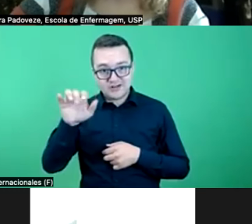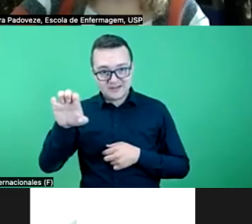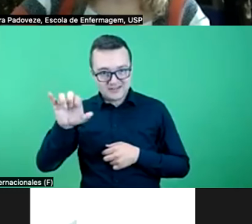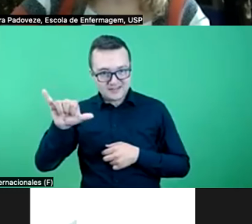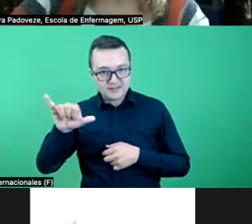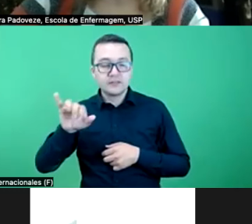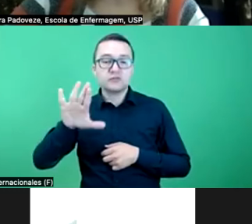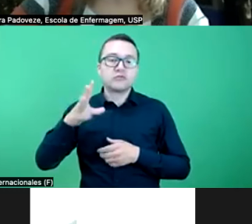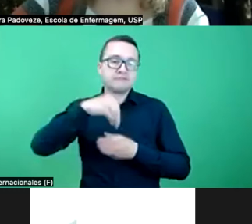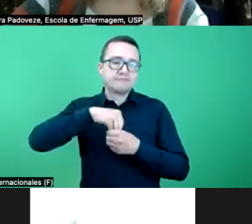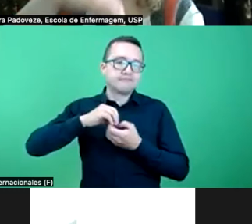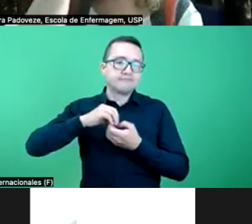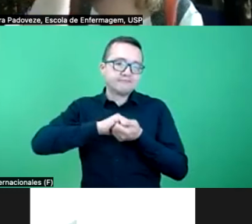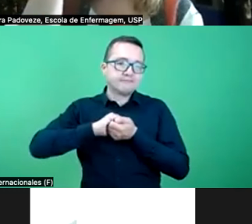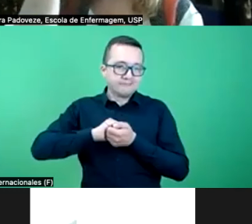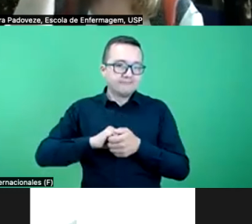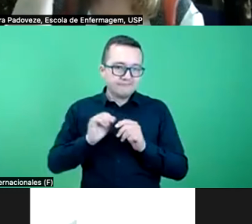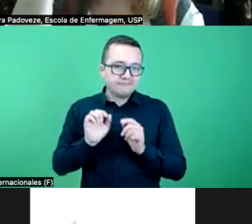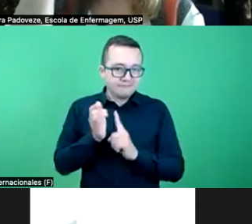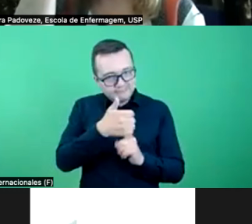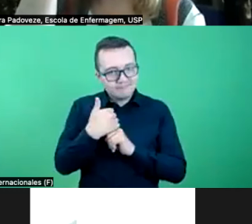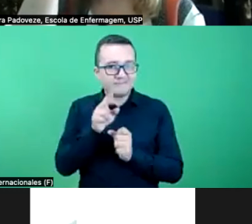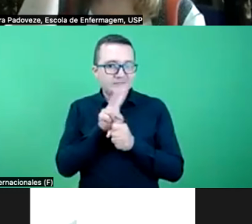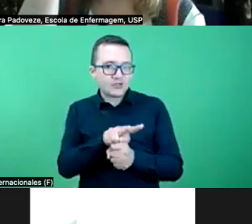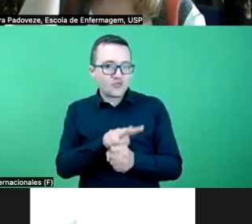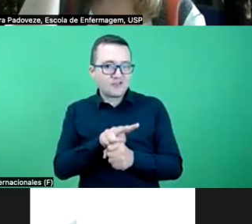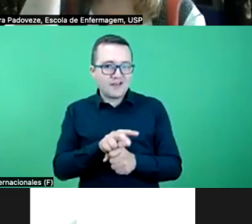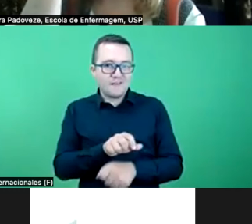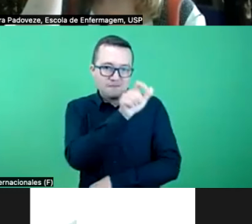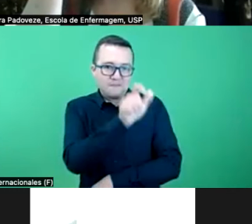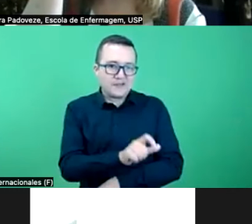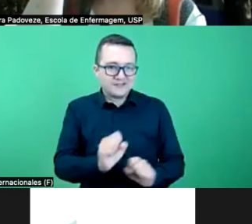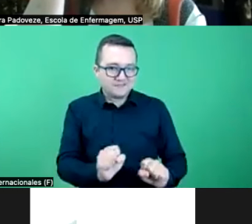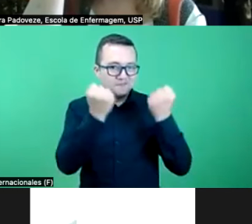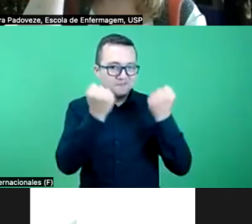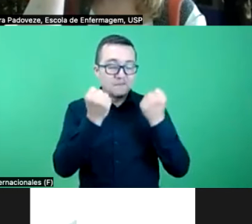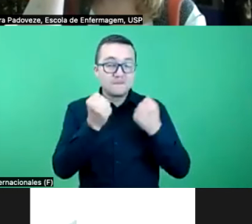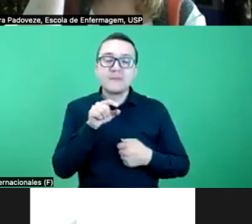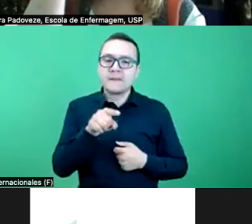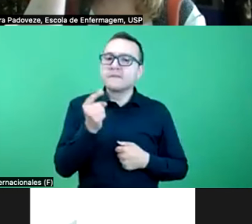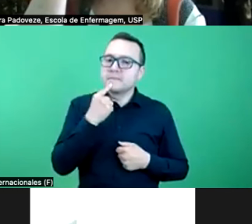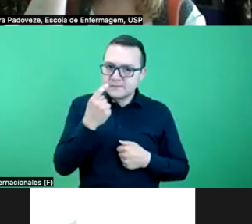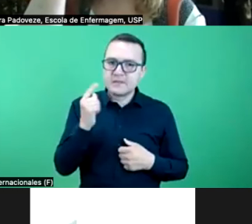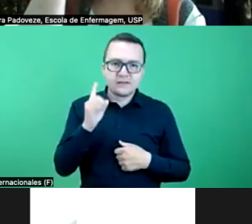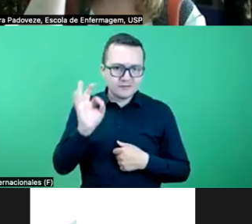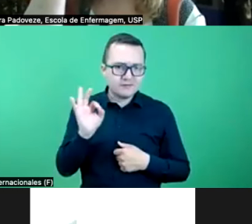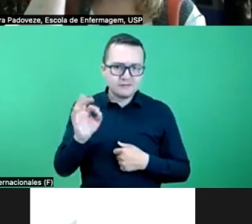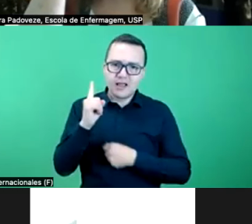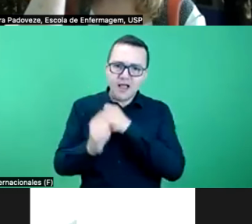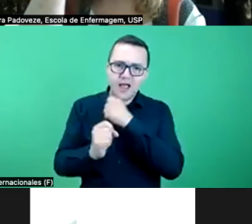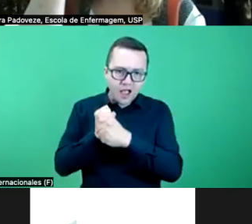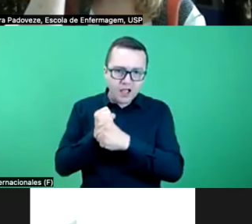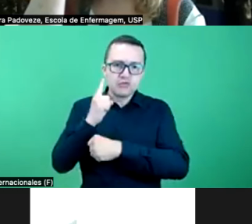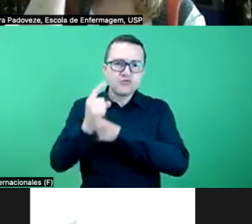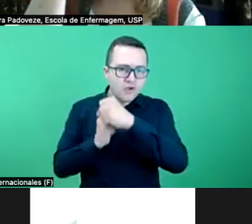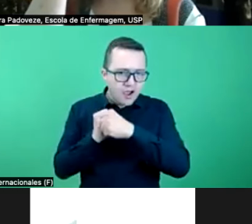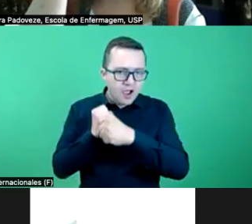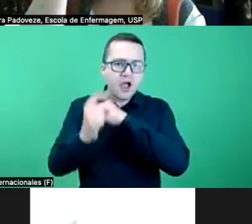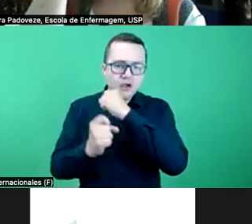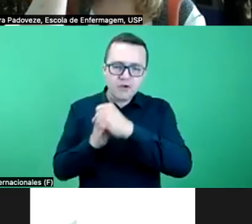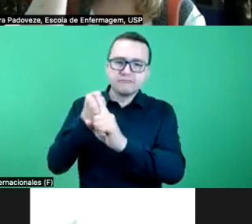de la sécurité du patient aussi depuis les États-Unis qui nous dit que depuis plusieurs années, ils organisent une